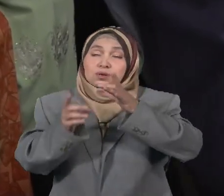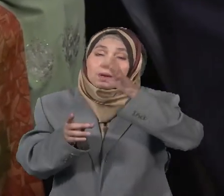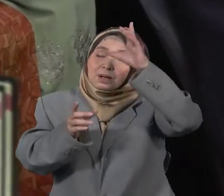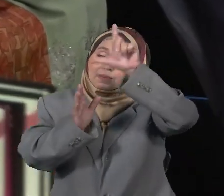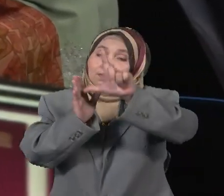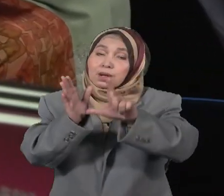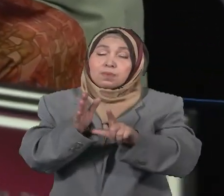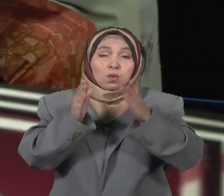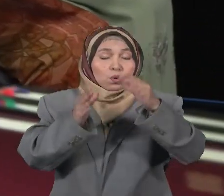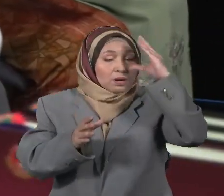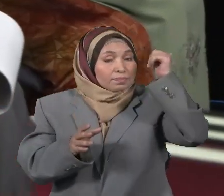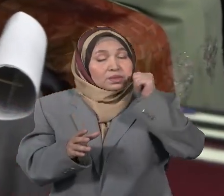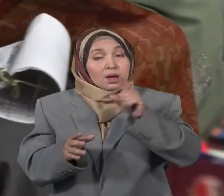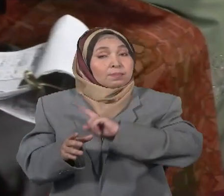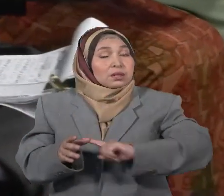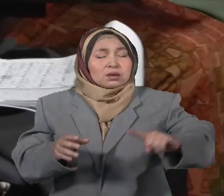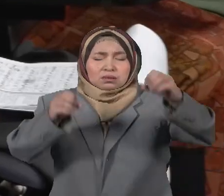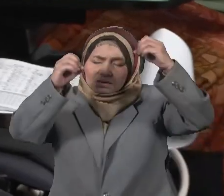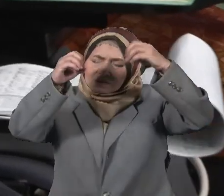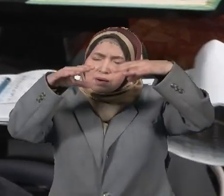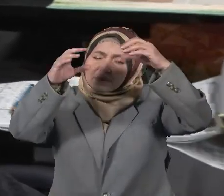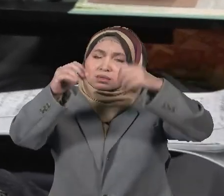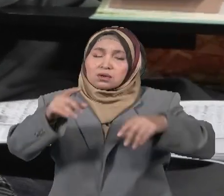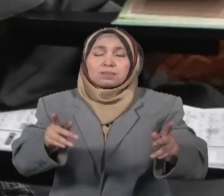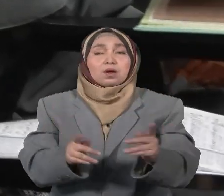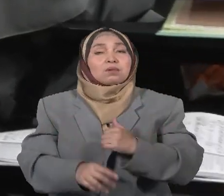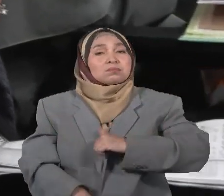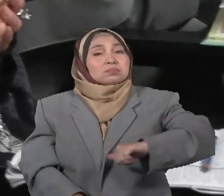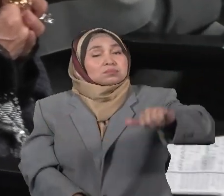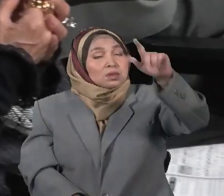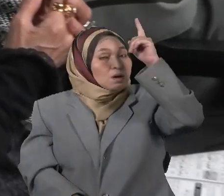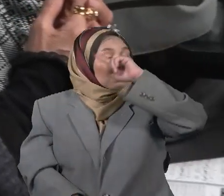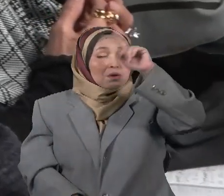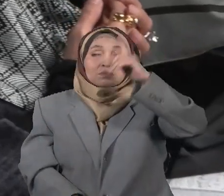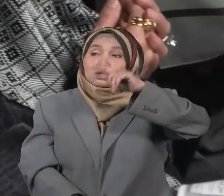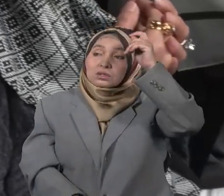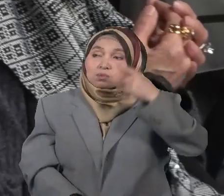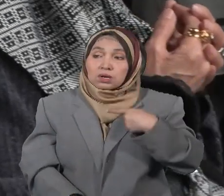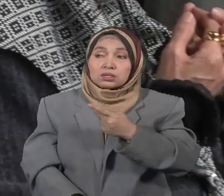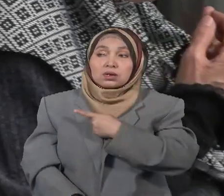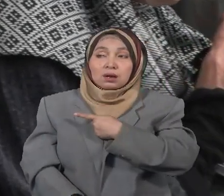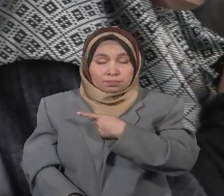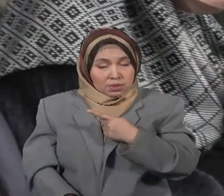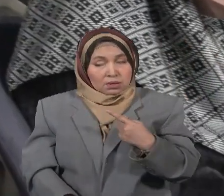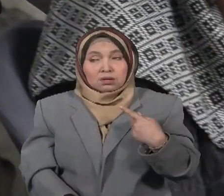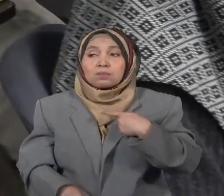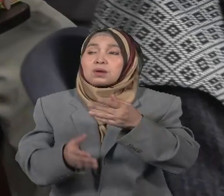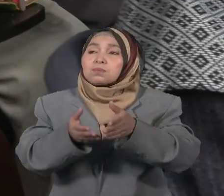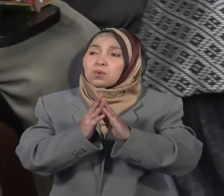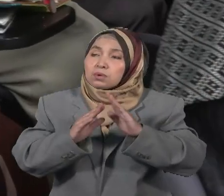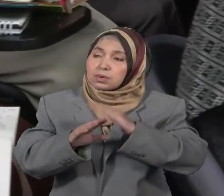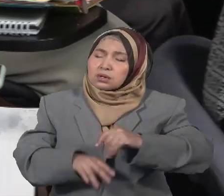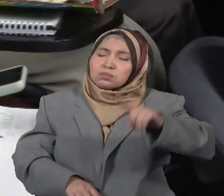muslimin muslimat, mukminin dan mukminat, bi rahmatika ya arhamar rahimin. Ya Allah ya Tuhan kami, kami mohon kepadamu ya